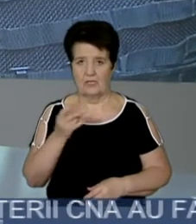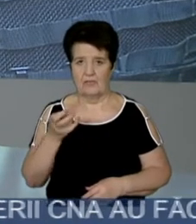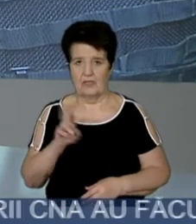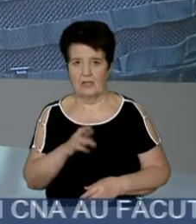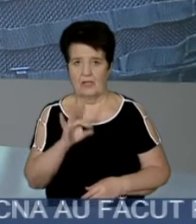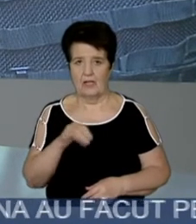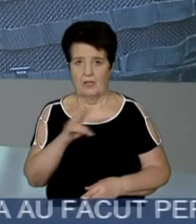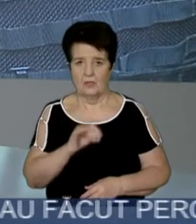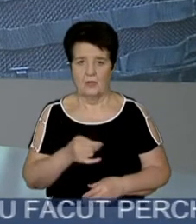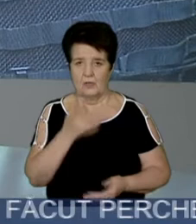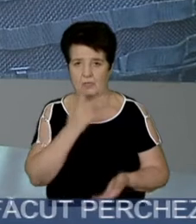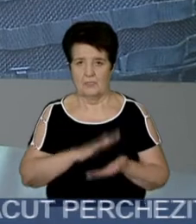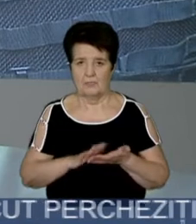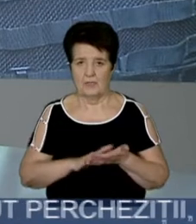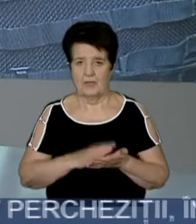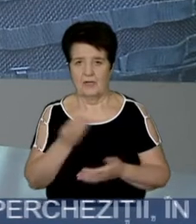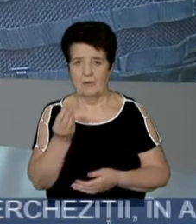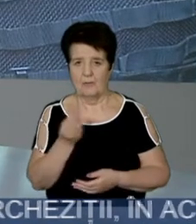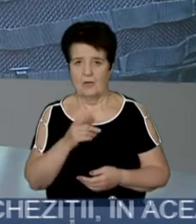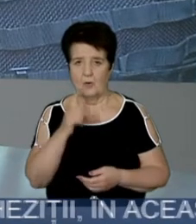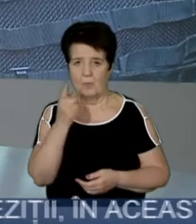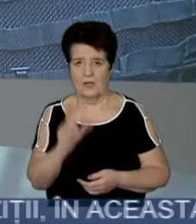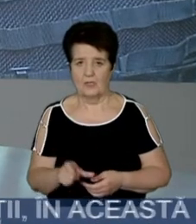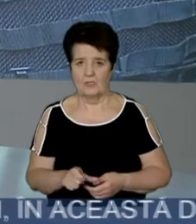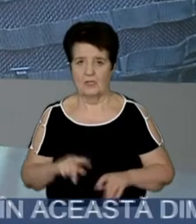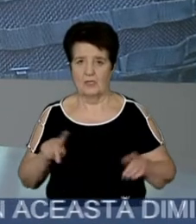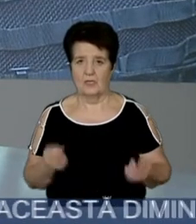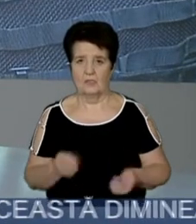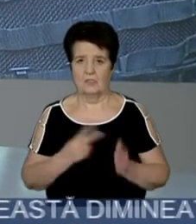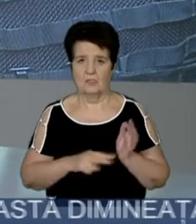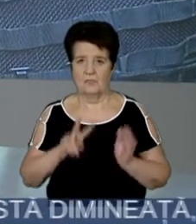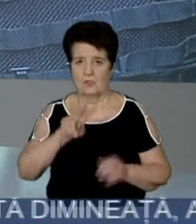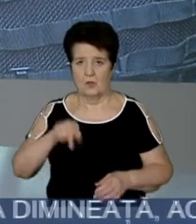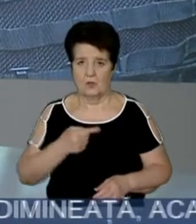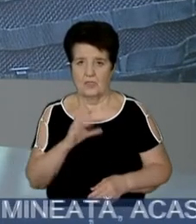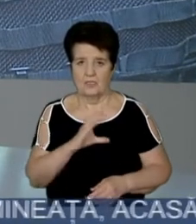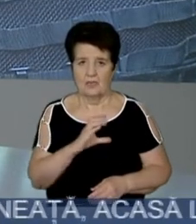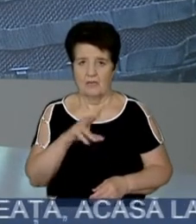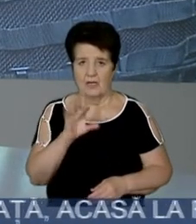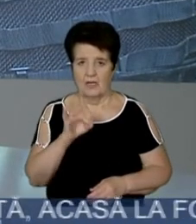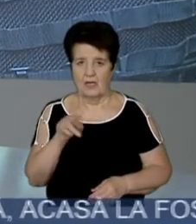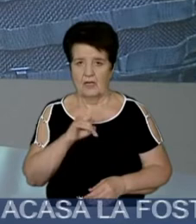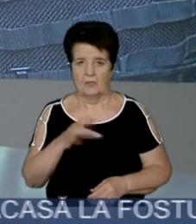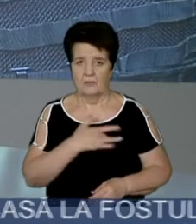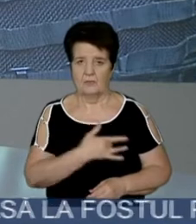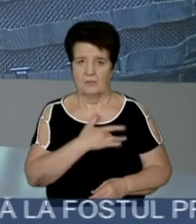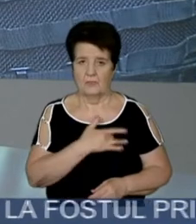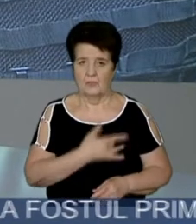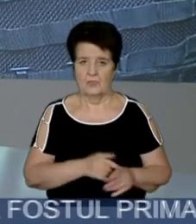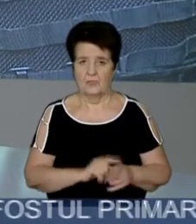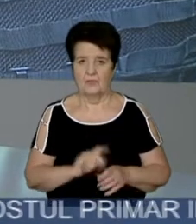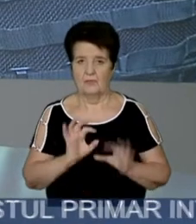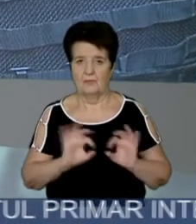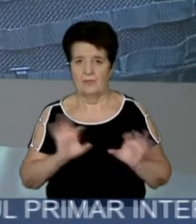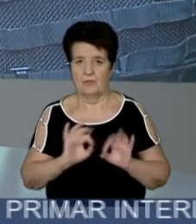dosar privind spălarea banilor. O persoană a fost reținută pentru 72 de ore, iar Silvia Radu are statut de bănuit. Detalii ne